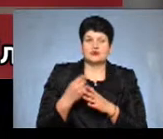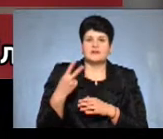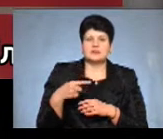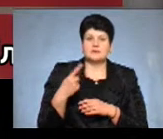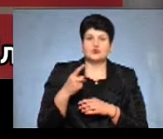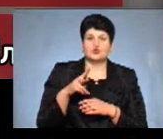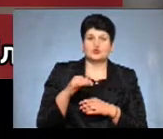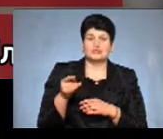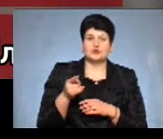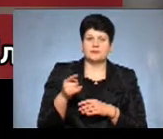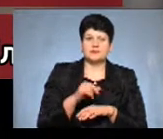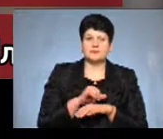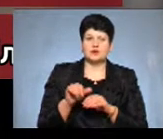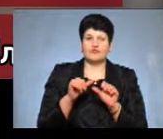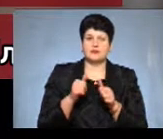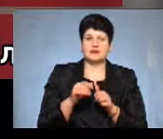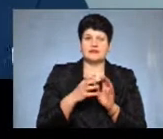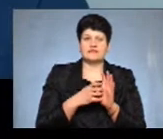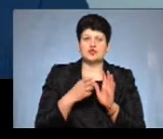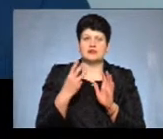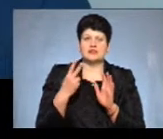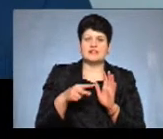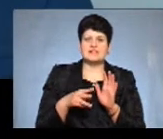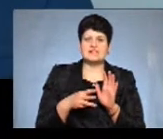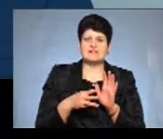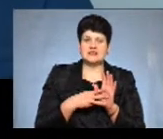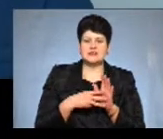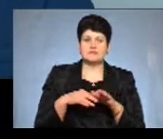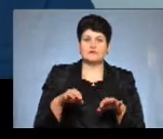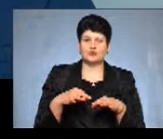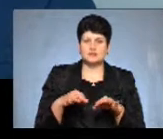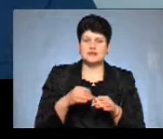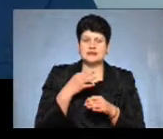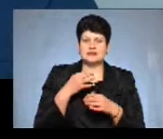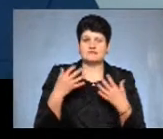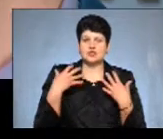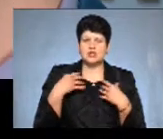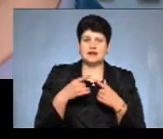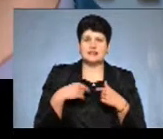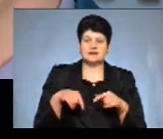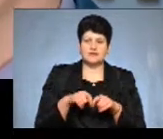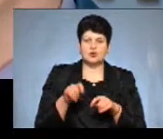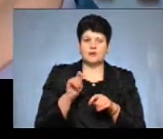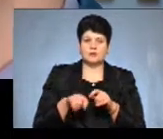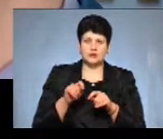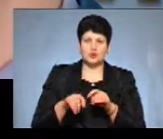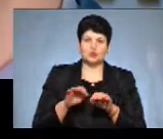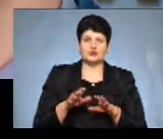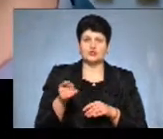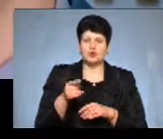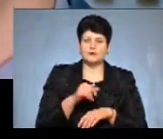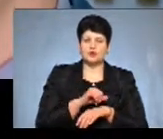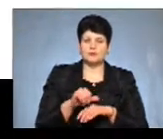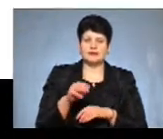Тернопільській митниці оформили 928 автівок. Повідомив начальник відділу організації митного контролю та оформлення Тернопільської митниці